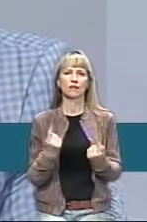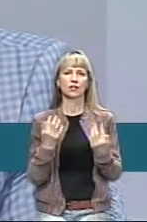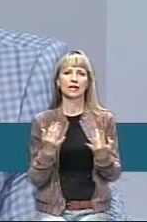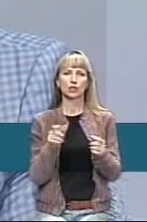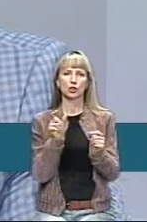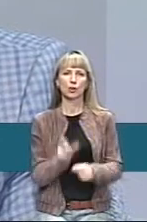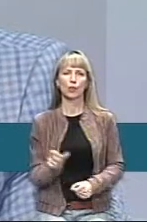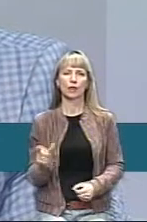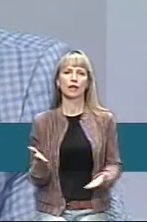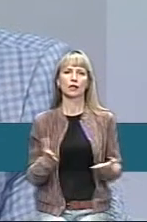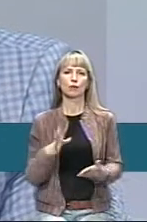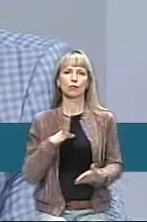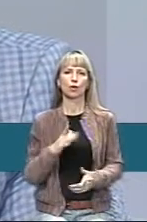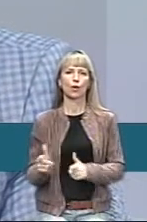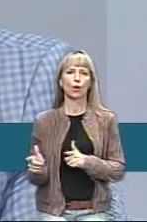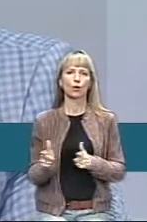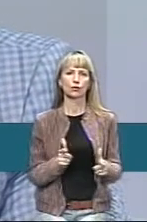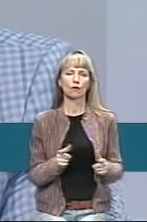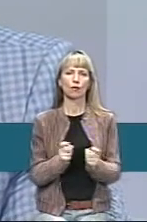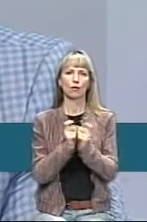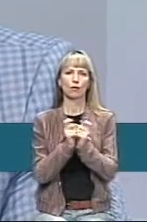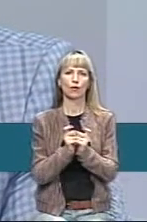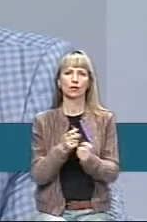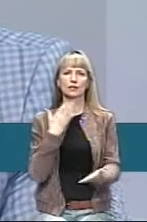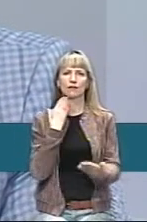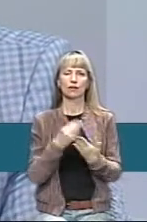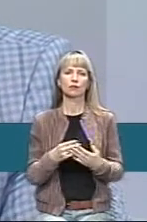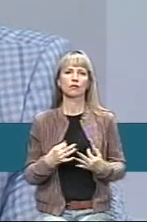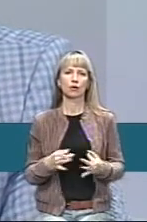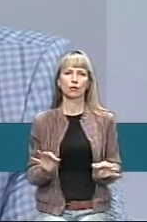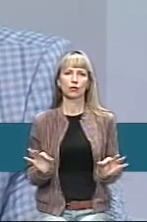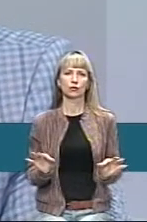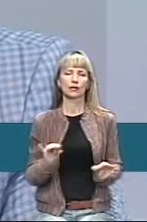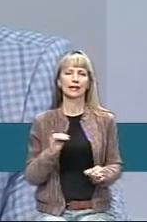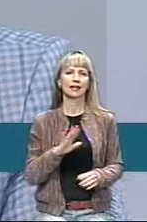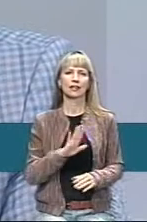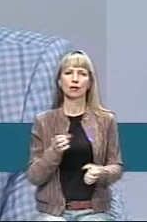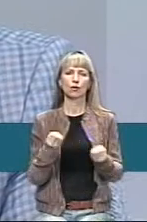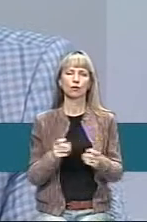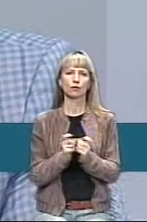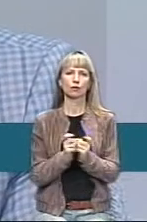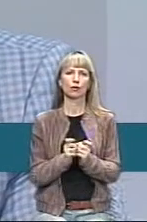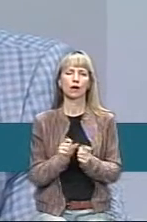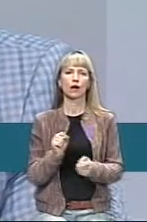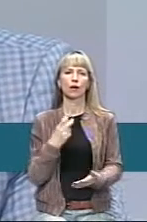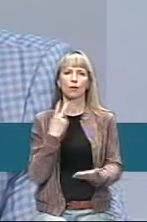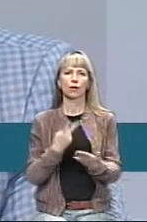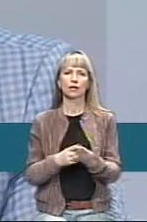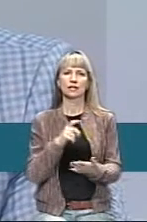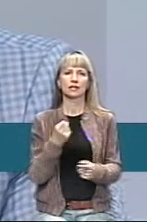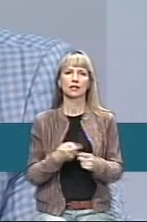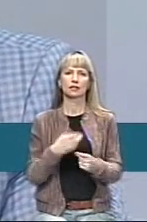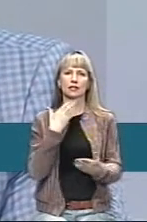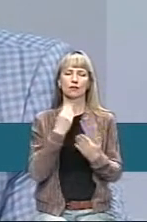людей, які були готові виборювати власну свободу. І не просто виборювати, а навіть покласти за це